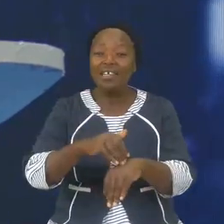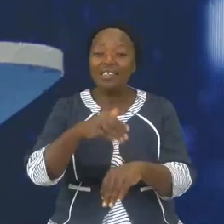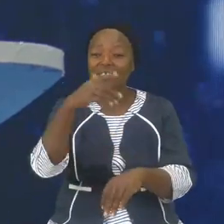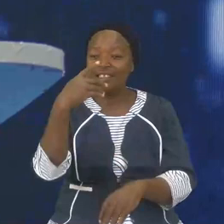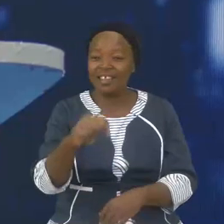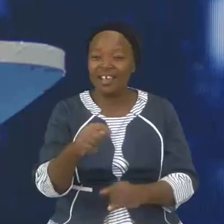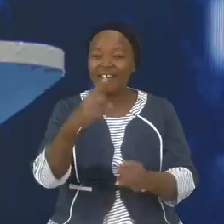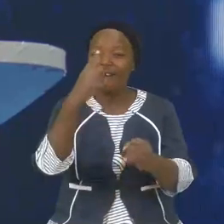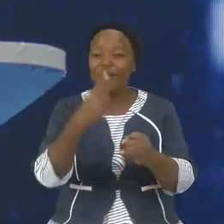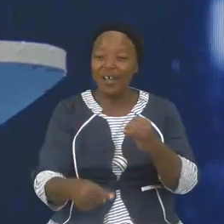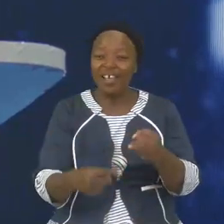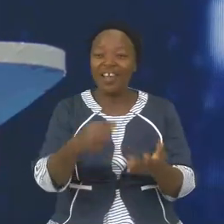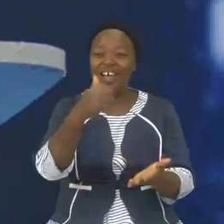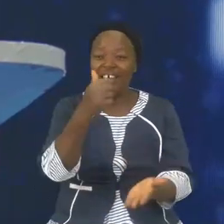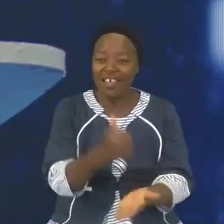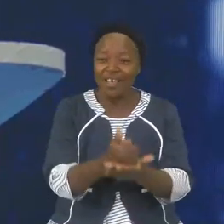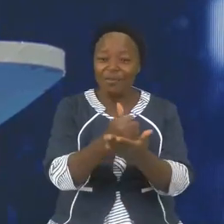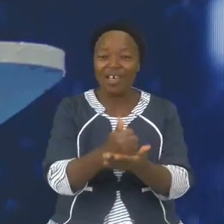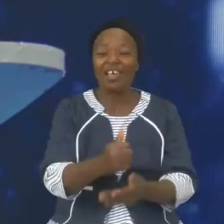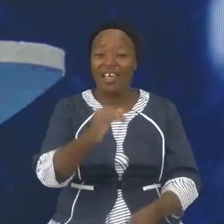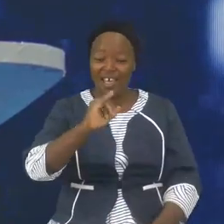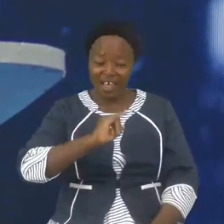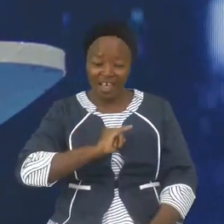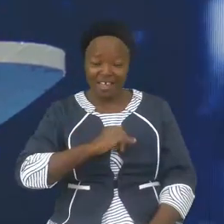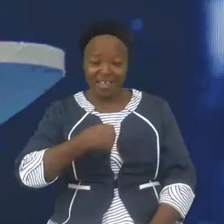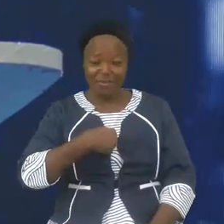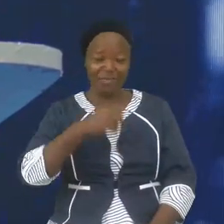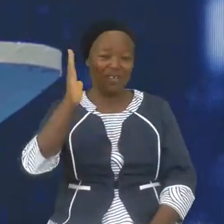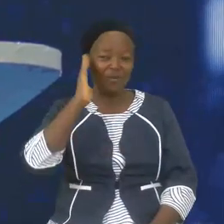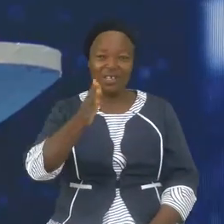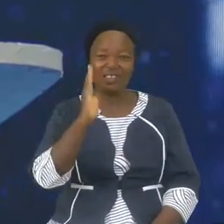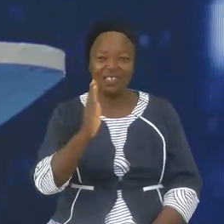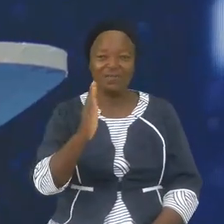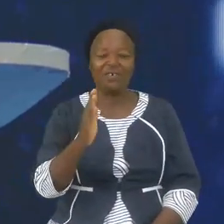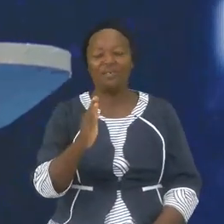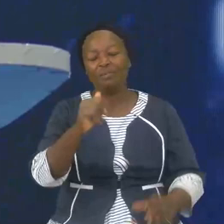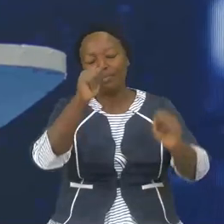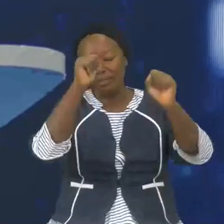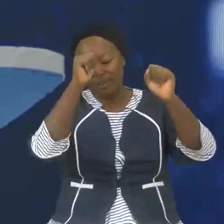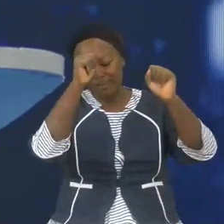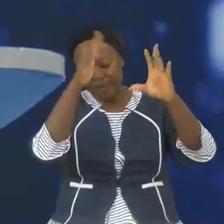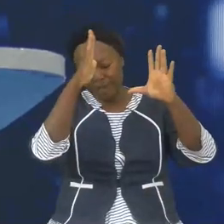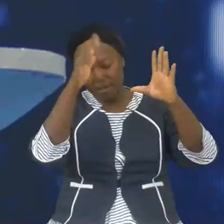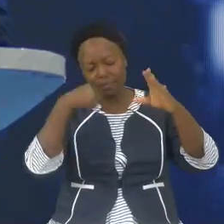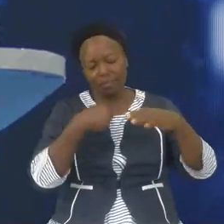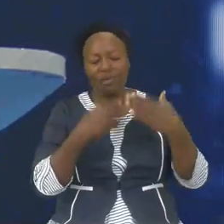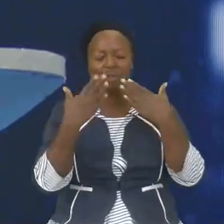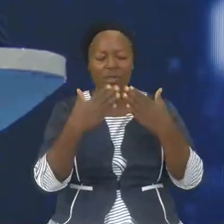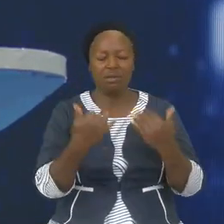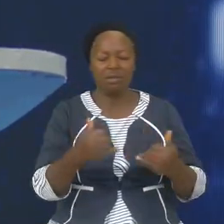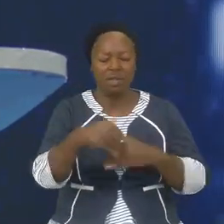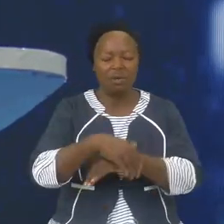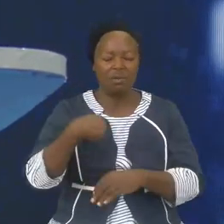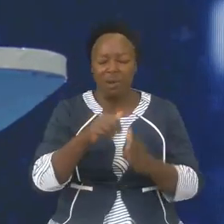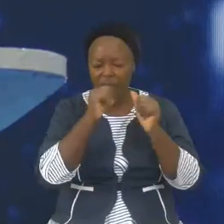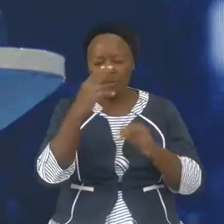Au dernier Amen, moi, je rendrai témoignage. Père, nous te remercions ce